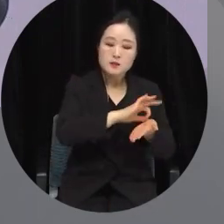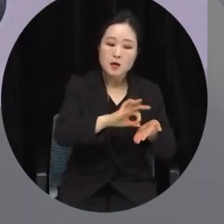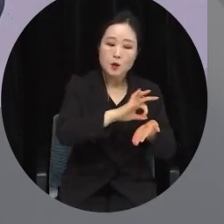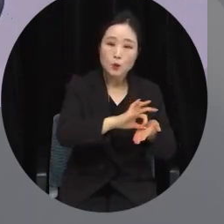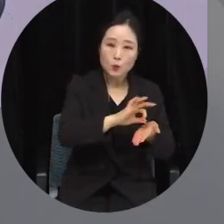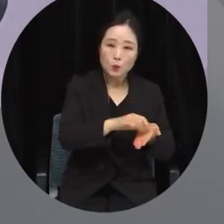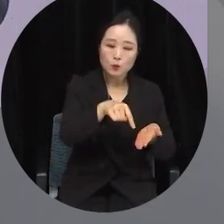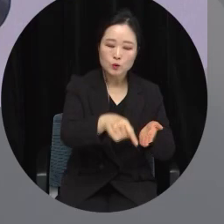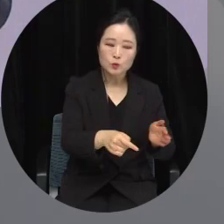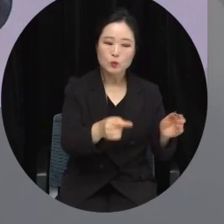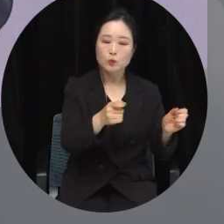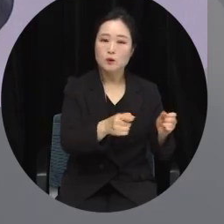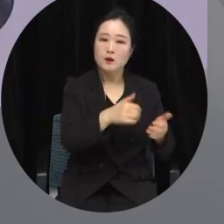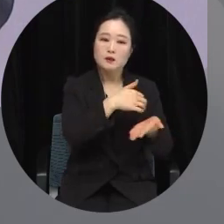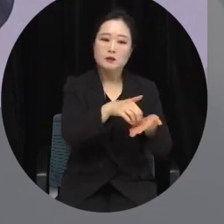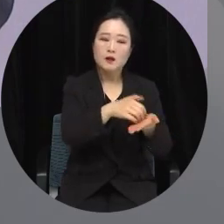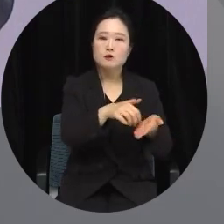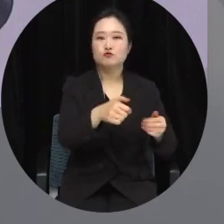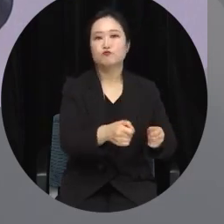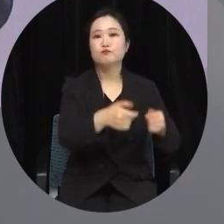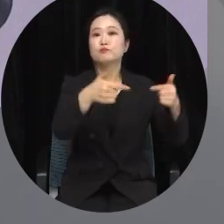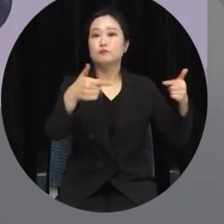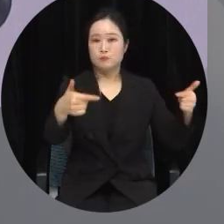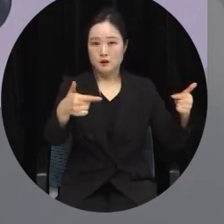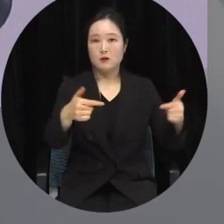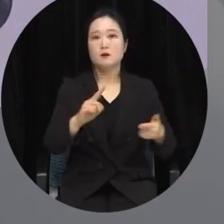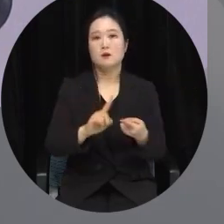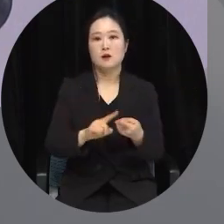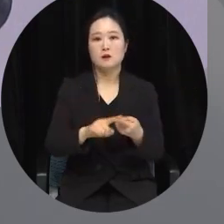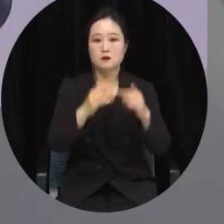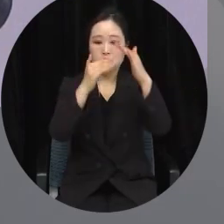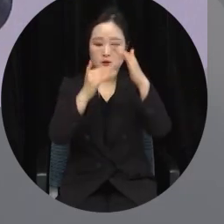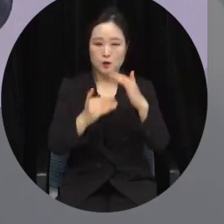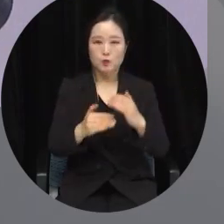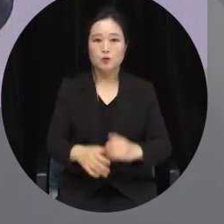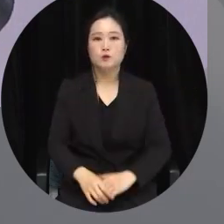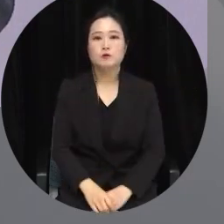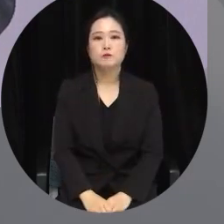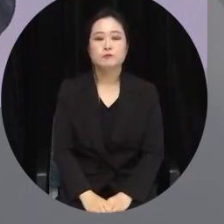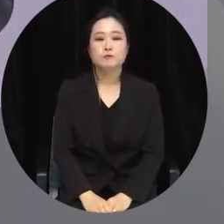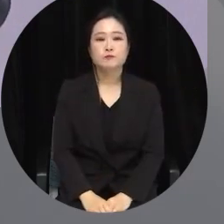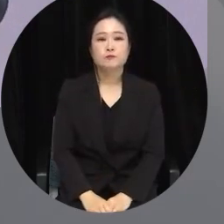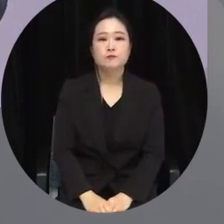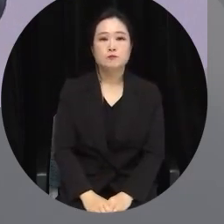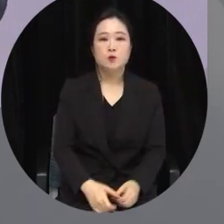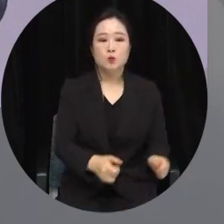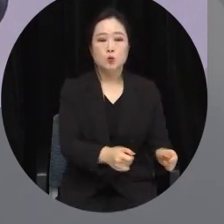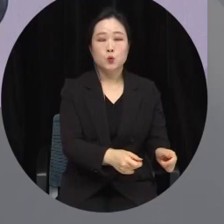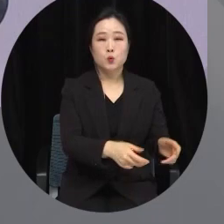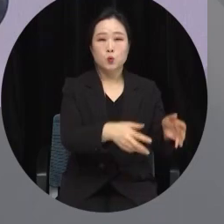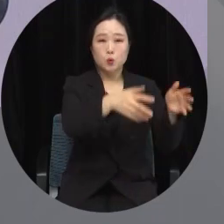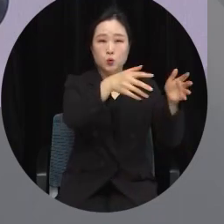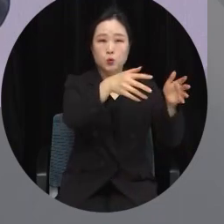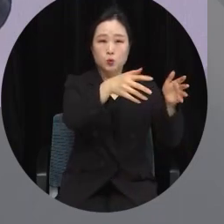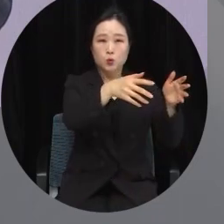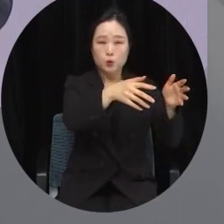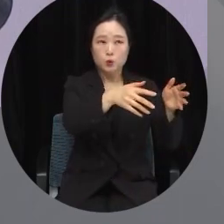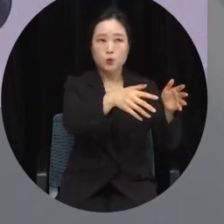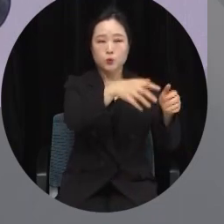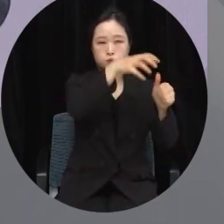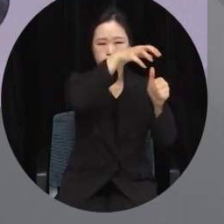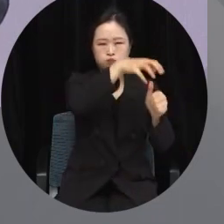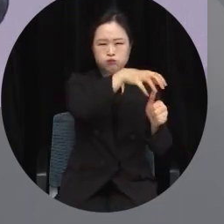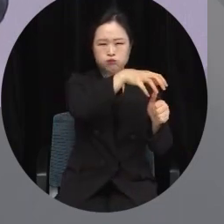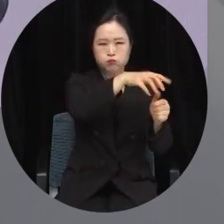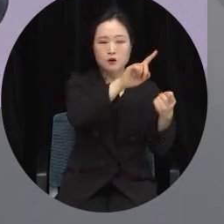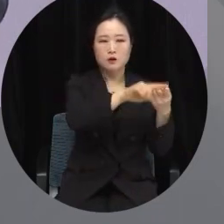이걸 쭉 골자로 하는데, 그리고 이제 고도경관지구에 대한 규제 높이 규제를 풀겠다 했습니다만, 이게